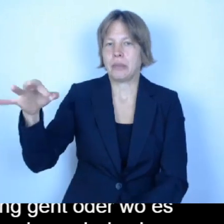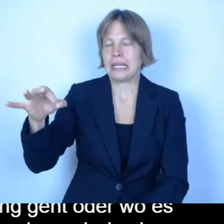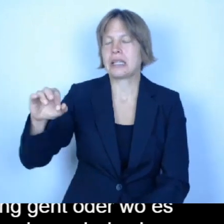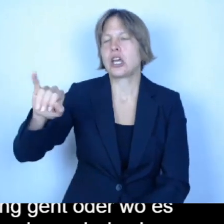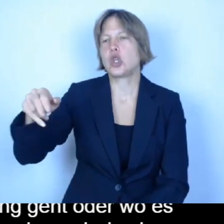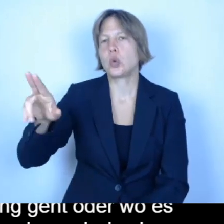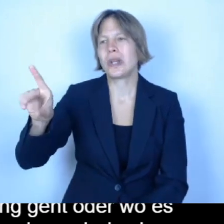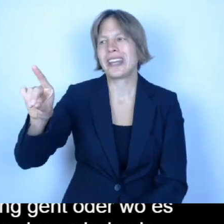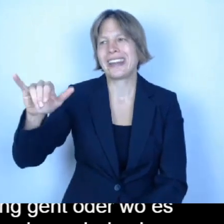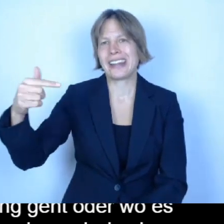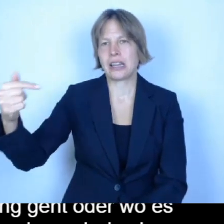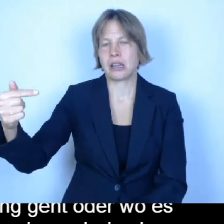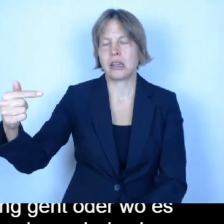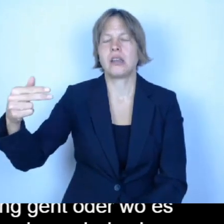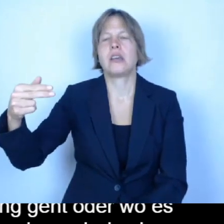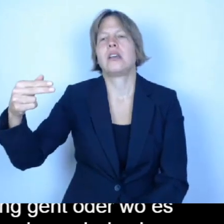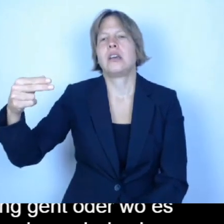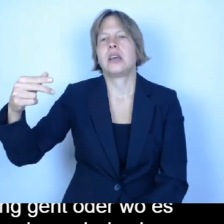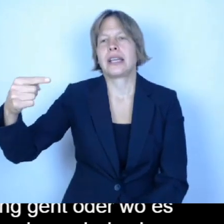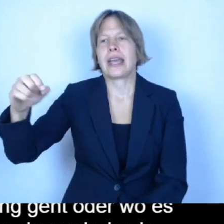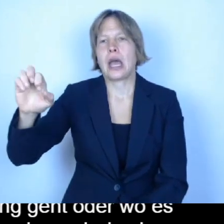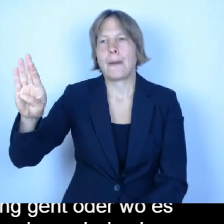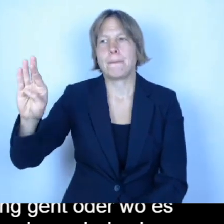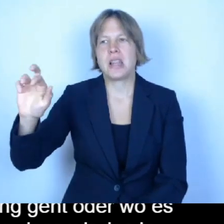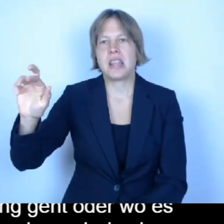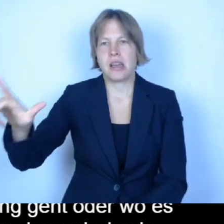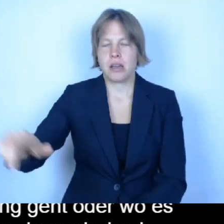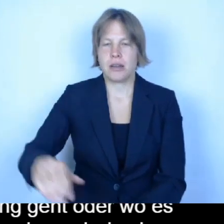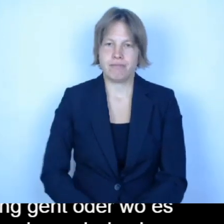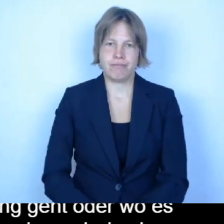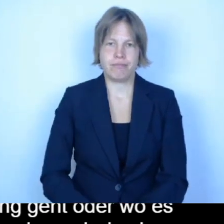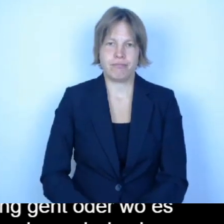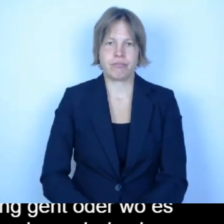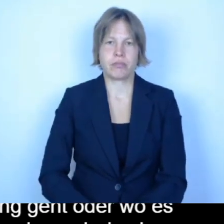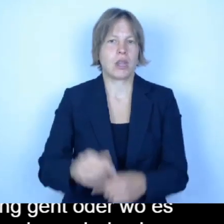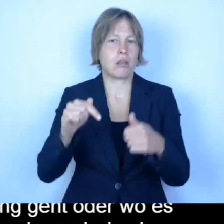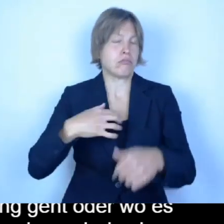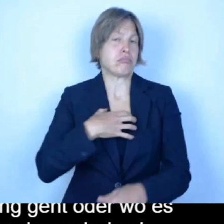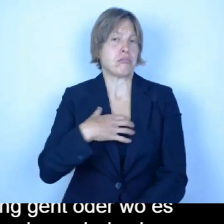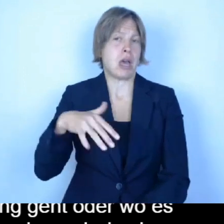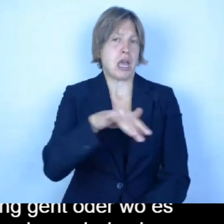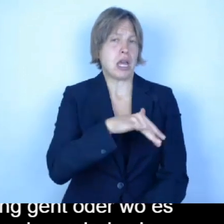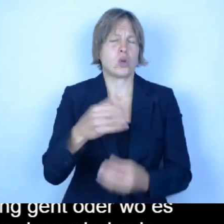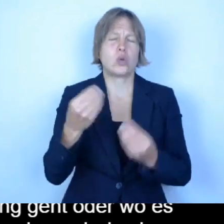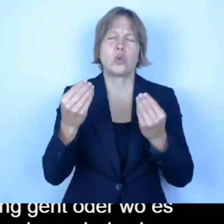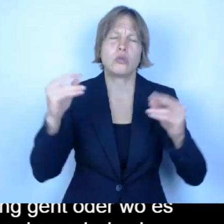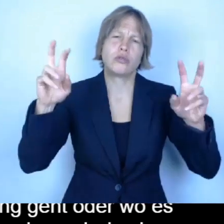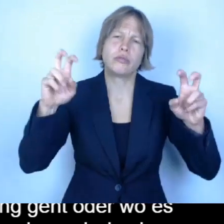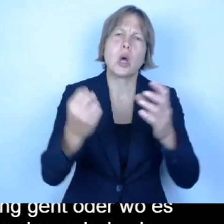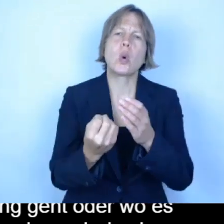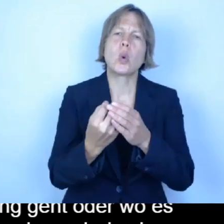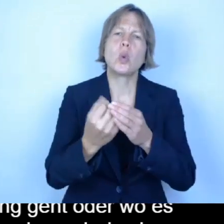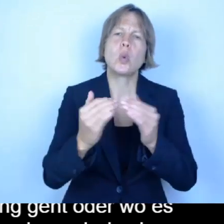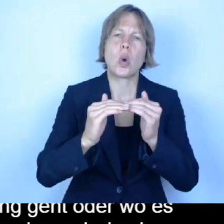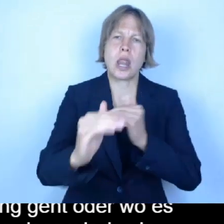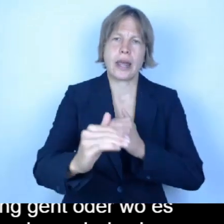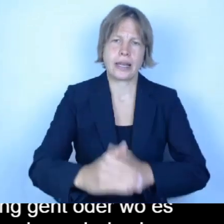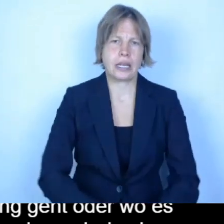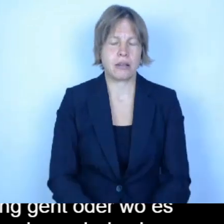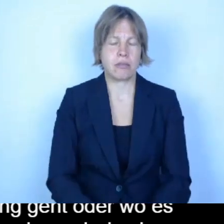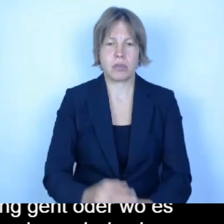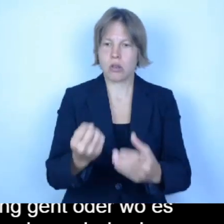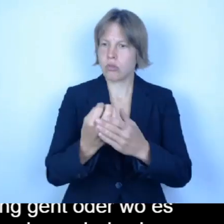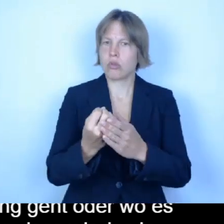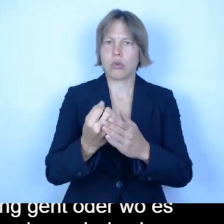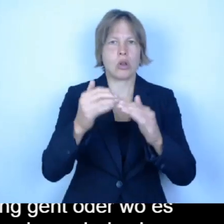Kulturland. Wir leben mit und von der Kultur in Bayern stärker als viele andere. Auch die Kultur hat